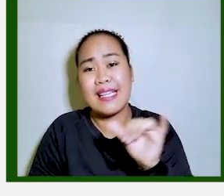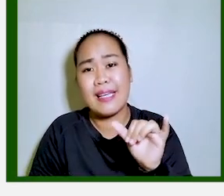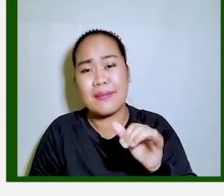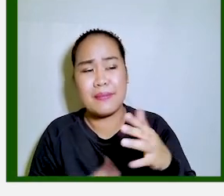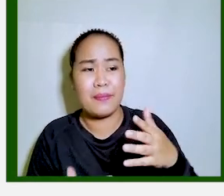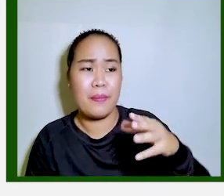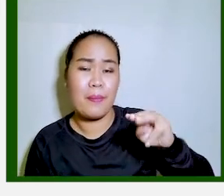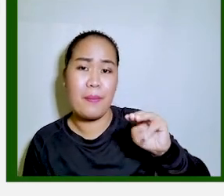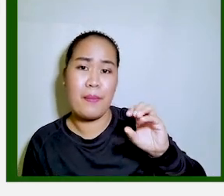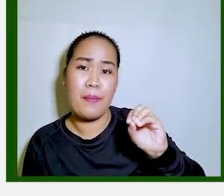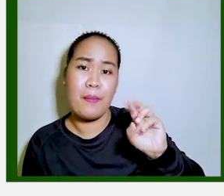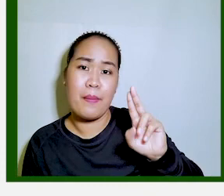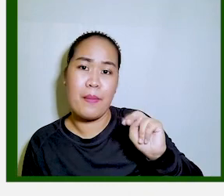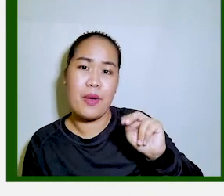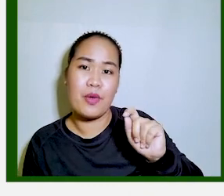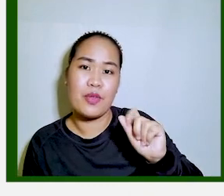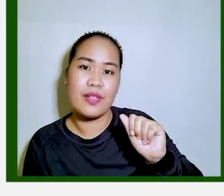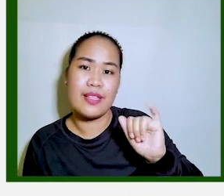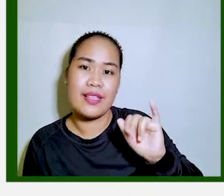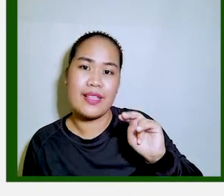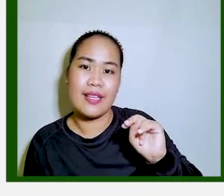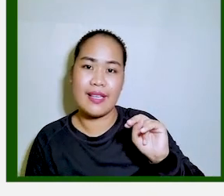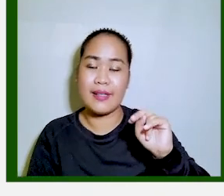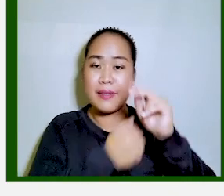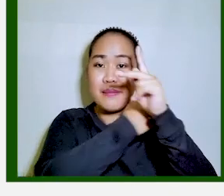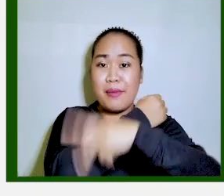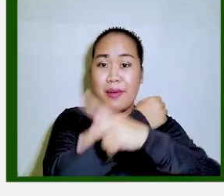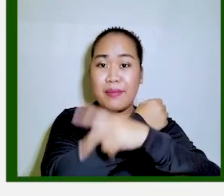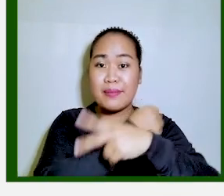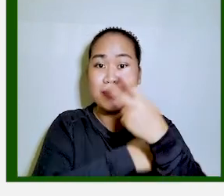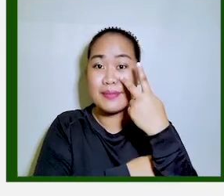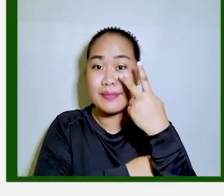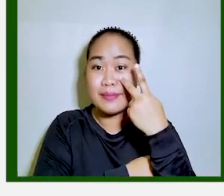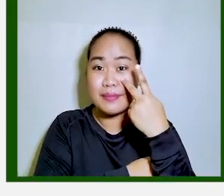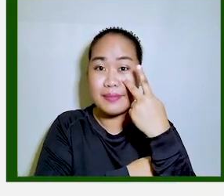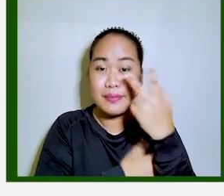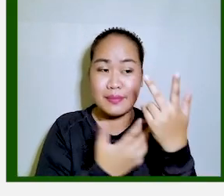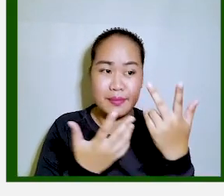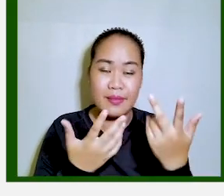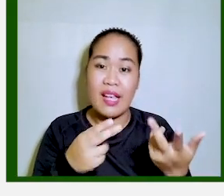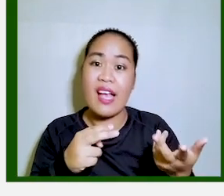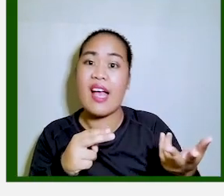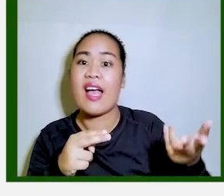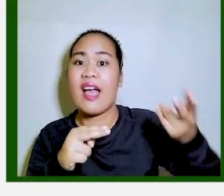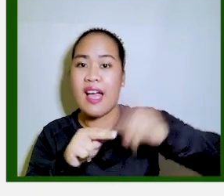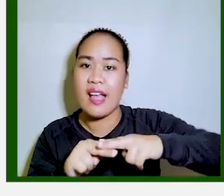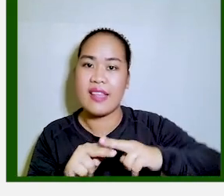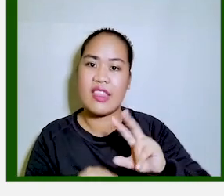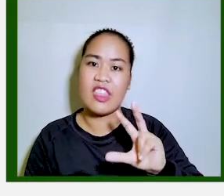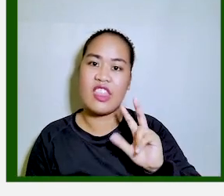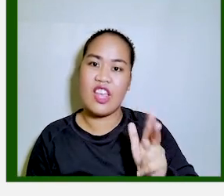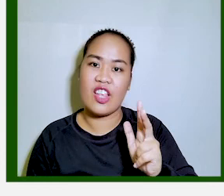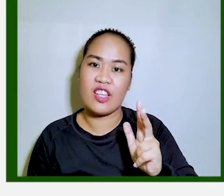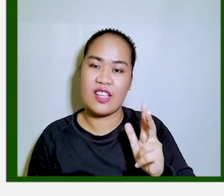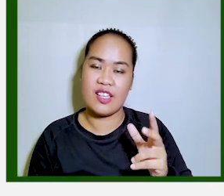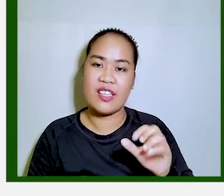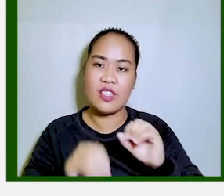Mountain Province yun, no? Okay. Mountain Province. Di ba? Parang agad, 30 ka agad ang nahawaan. Di ba?